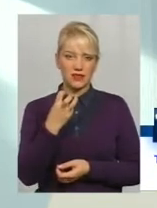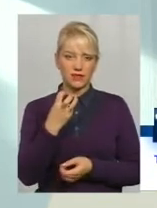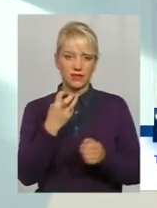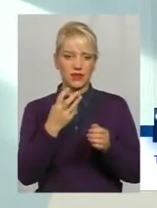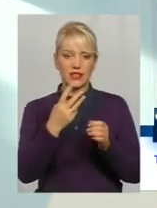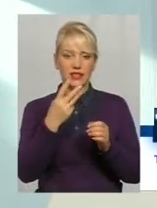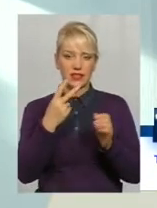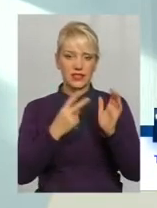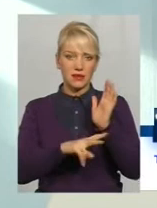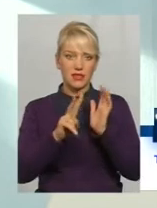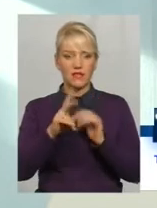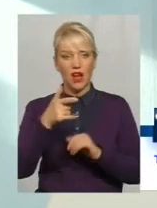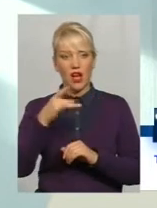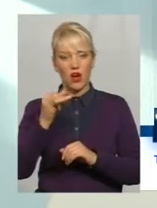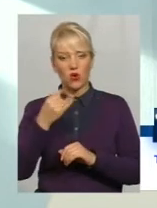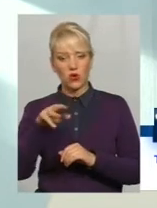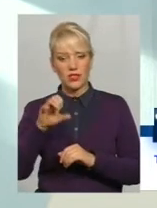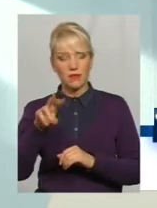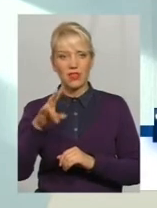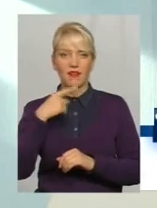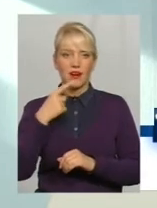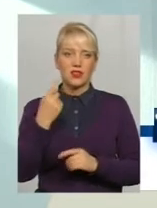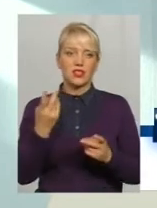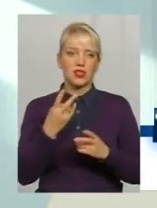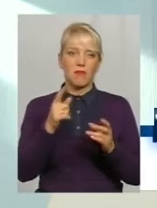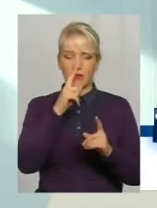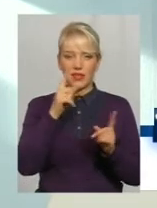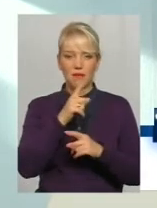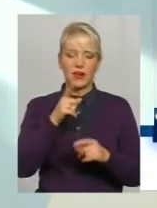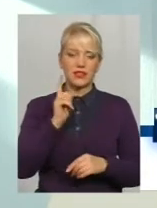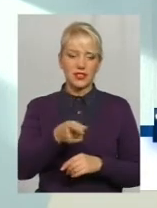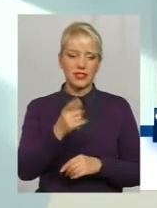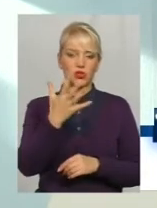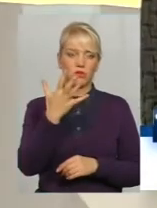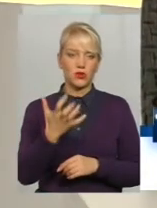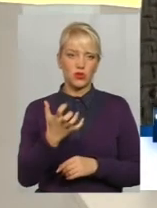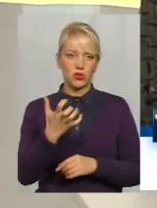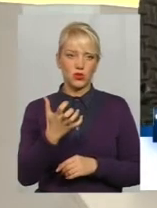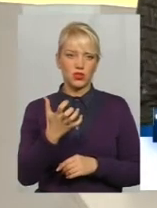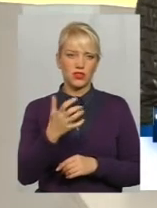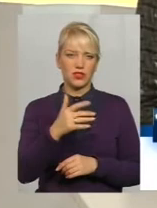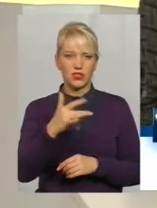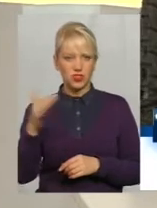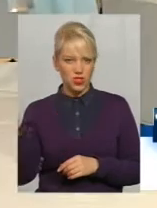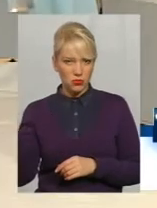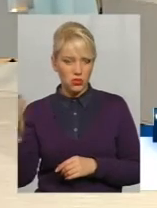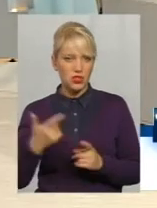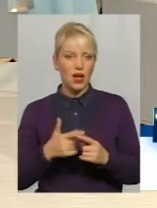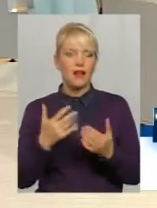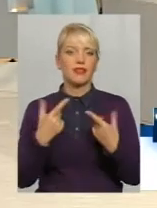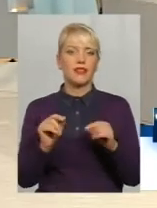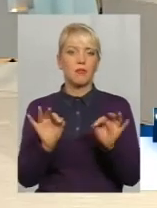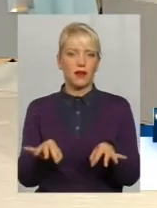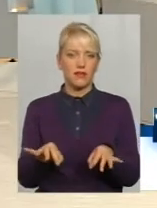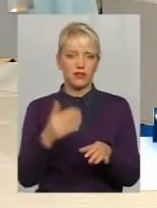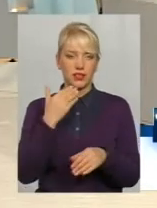1372. А Гройсман каже, що мінімальна пенсія 1400 з чимось. Це теж правда. Дякую. Я